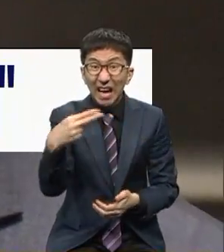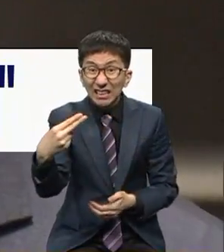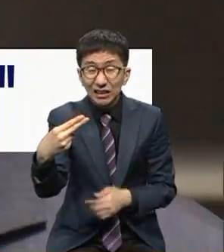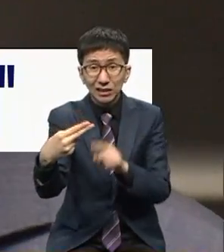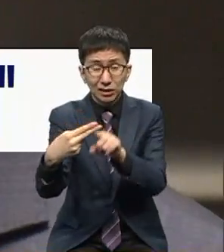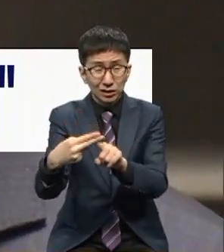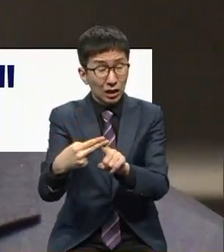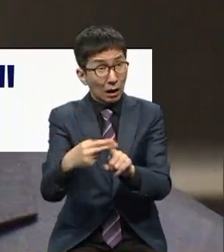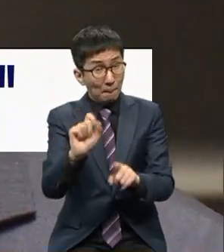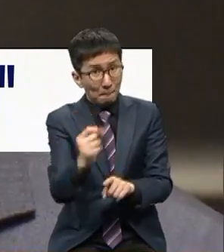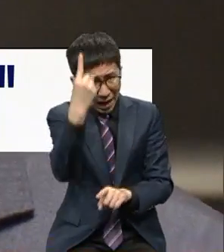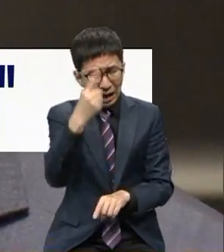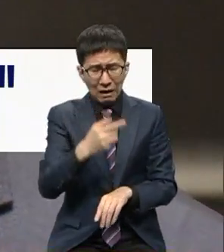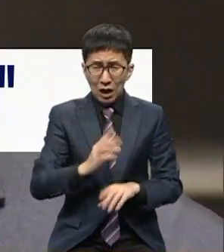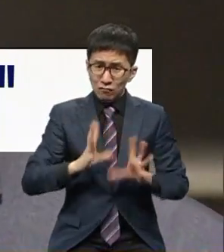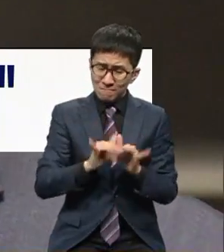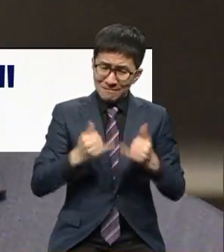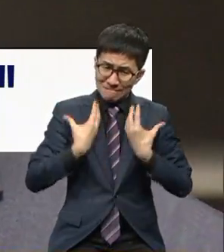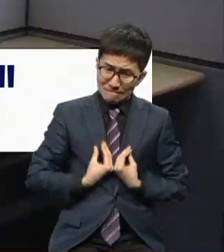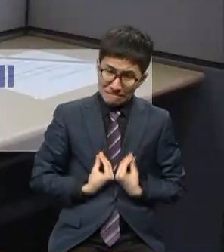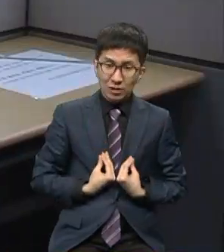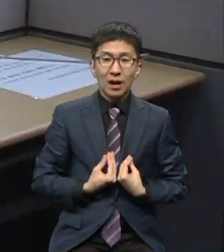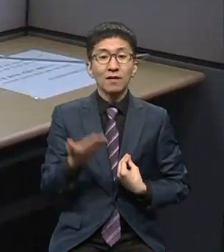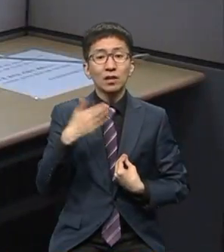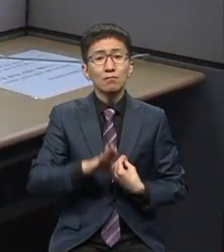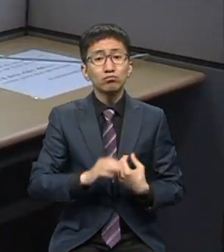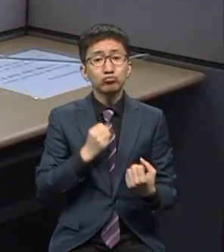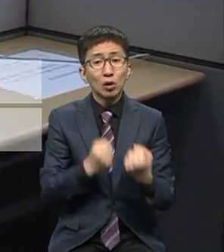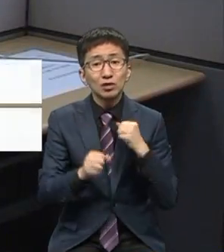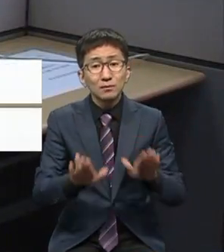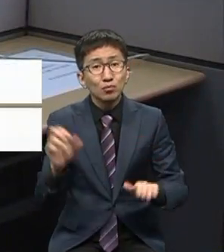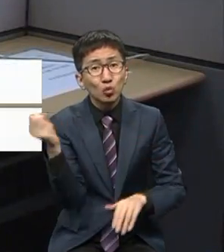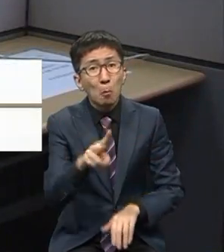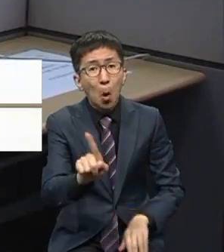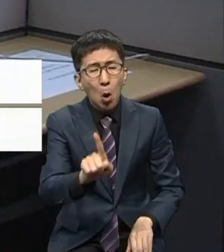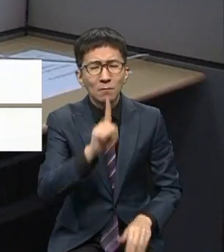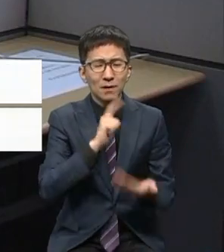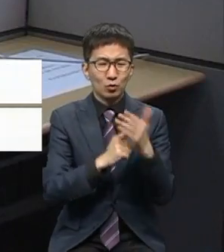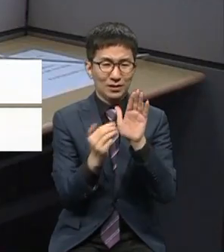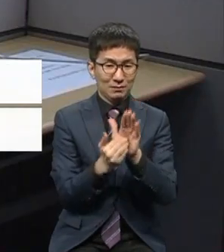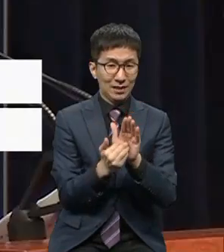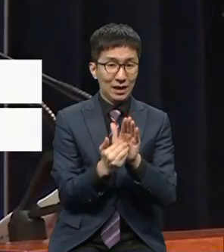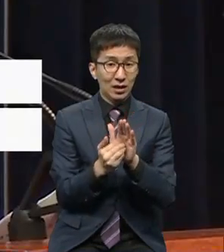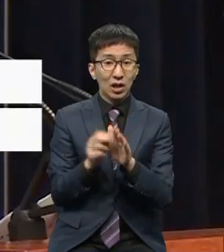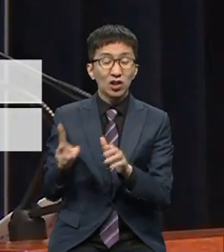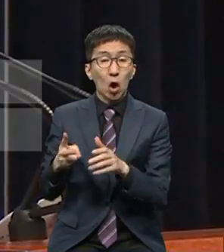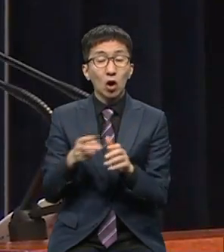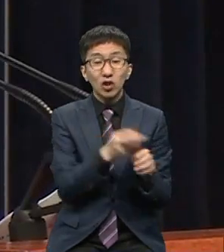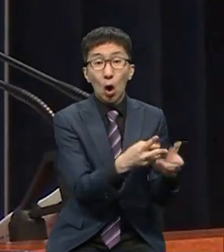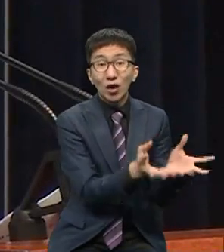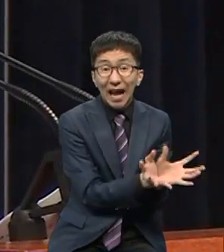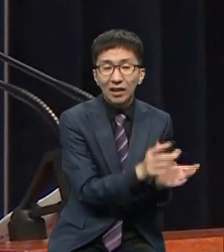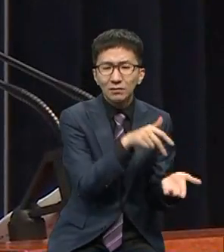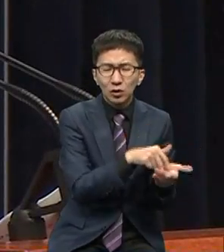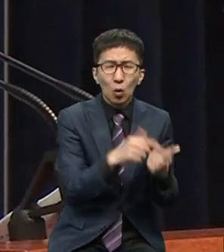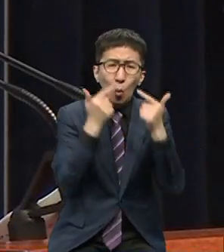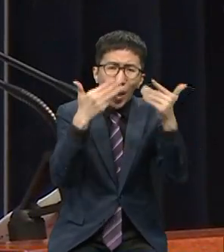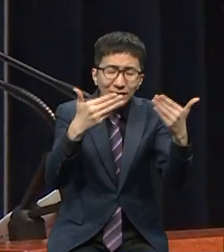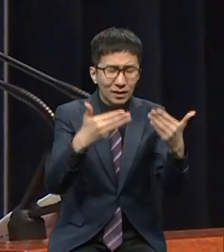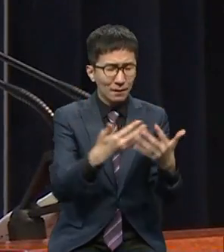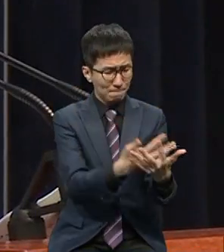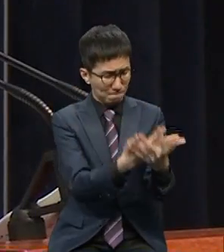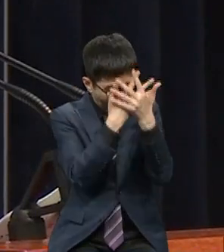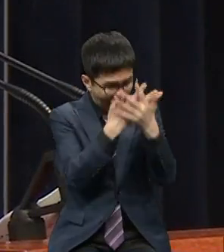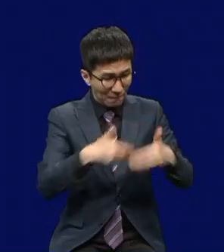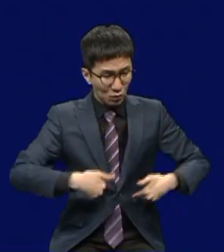소금을 뿌리면 안 된다고 거들었습니다. 여권 원로그룹에선 성실한 해명을 촉구하는 목소리도 나왔습니다.